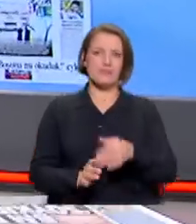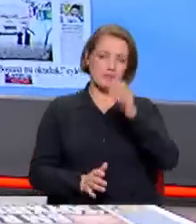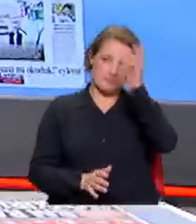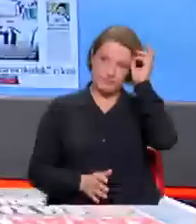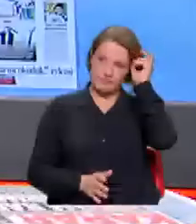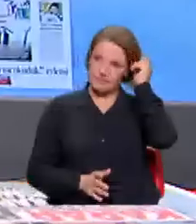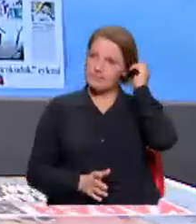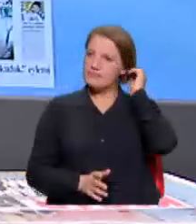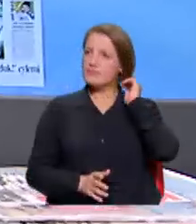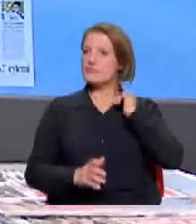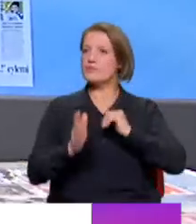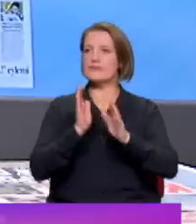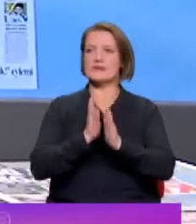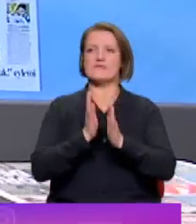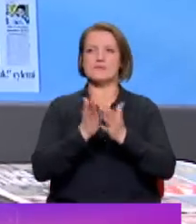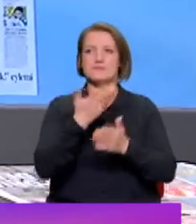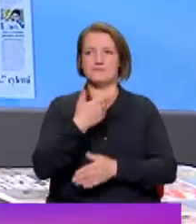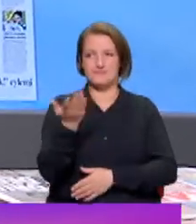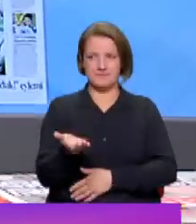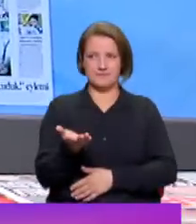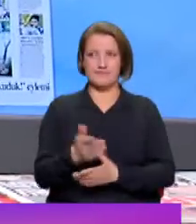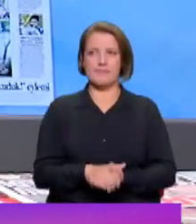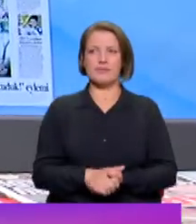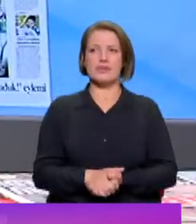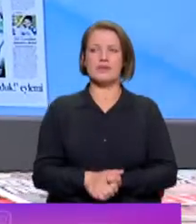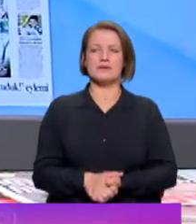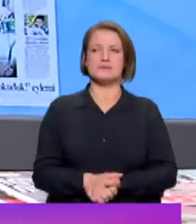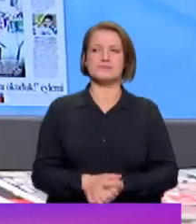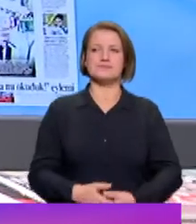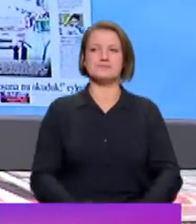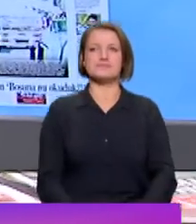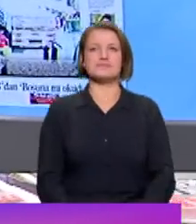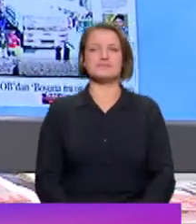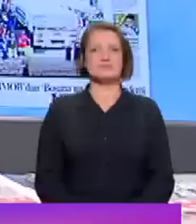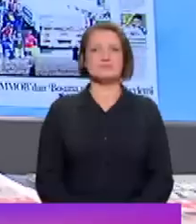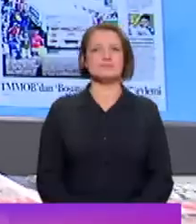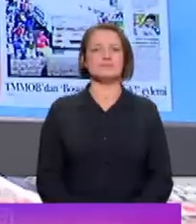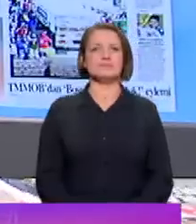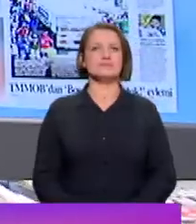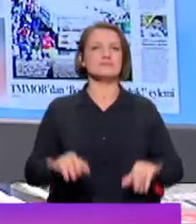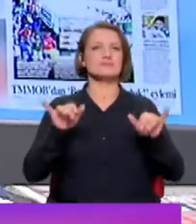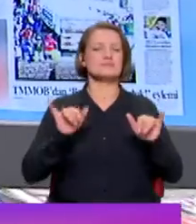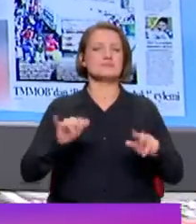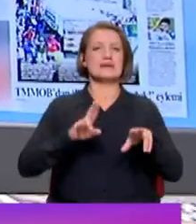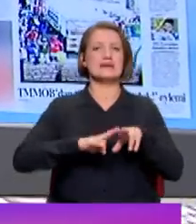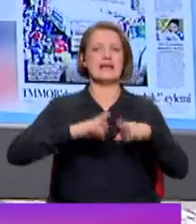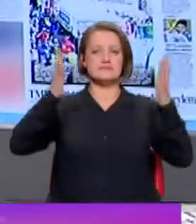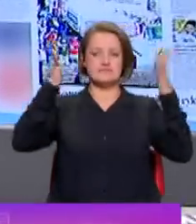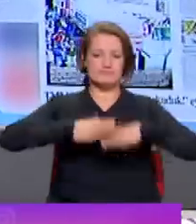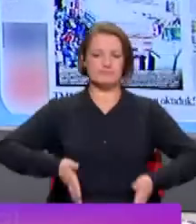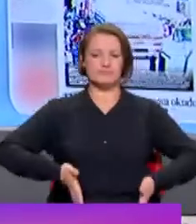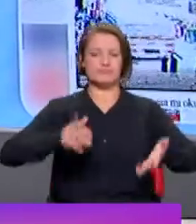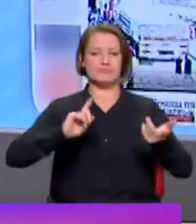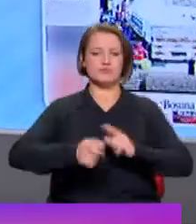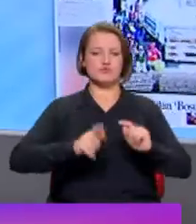denildi devam edeceğiz sevgili izleyenler şimdi Eee aynı zamanda bir kentsel dönüşüm e